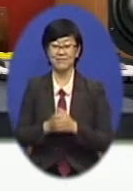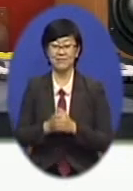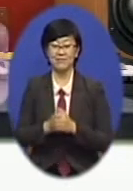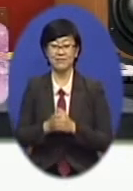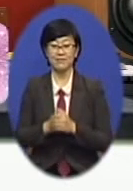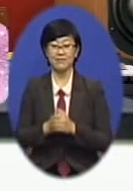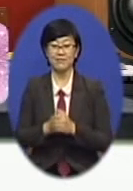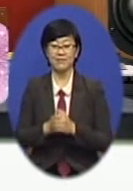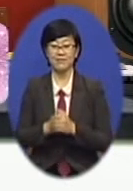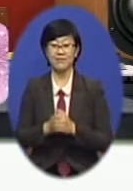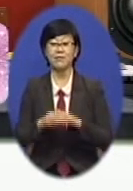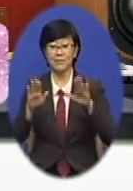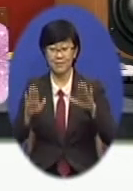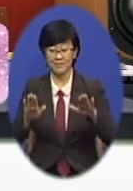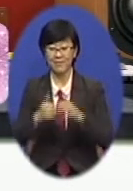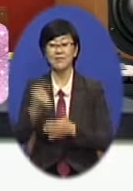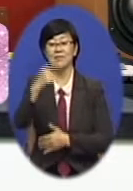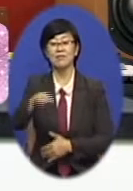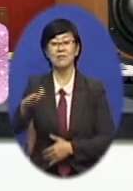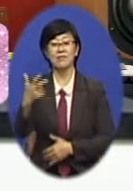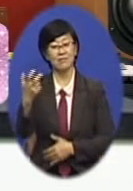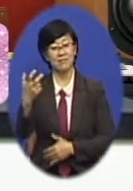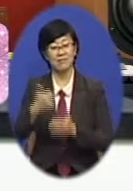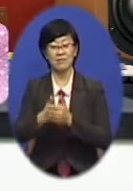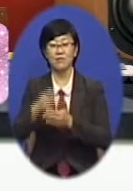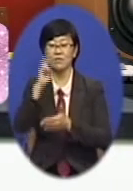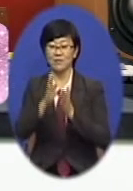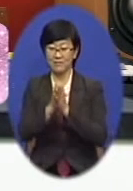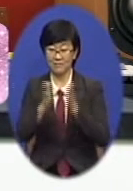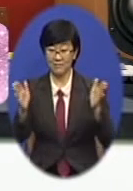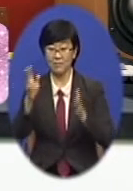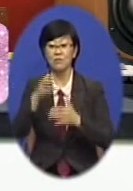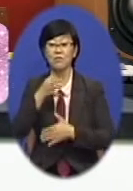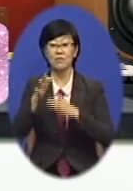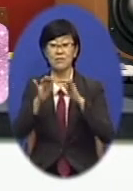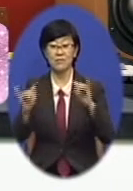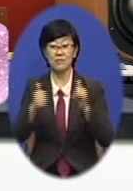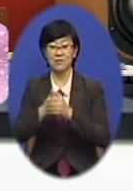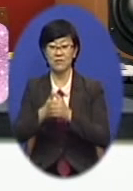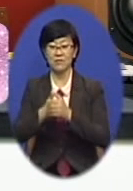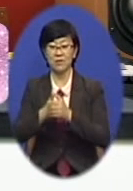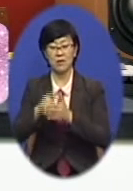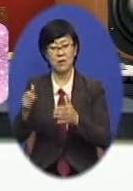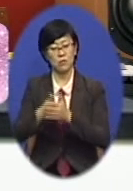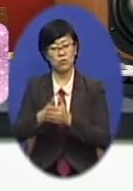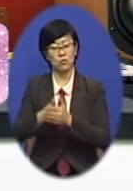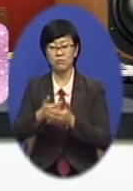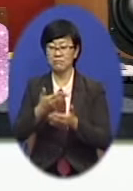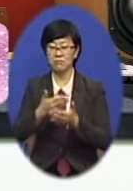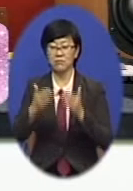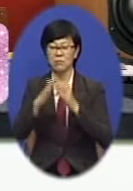트로트. 네, 오늘 퀴즈는 1970년에 데뷔한 이 가수는 기공자 가수이자